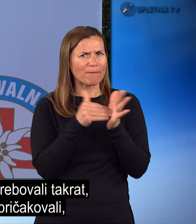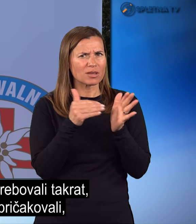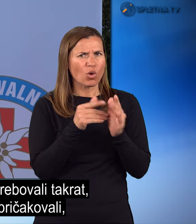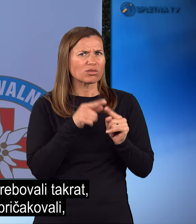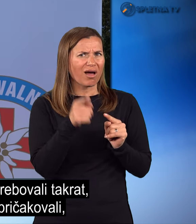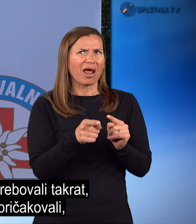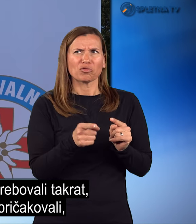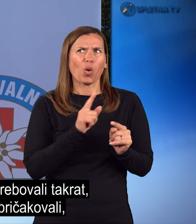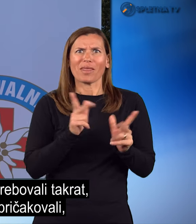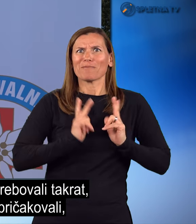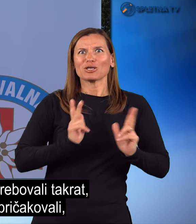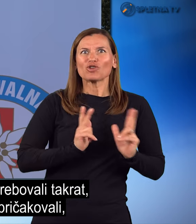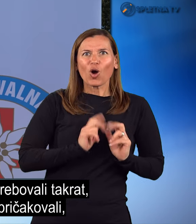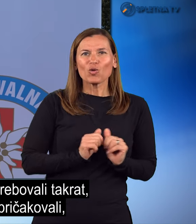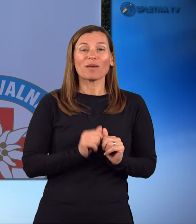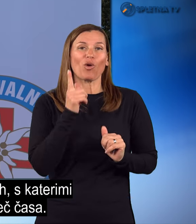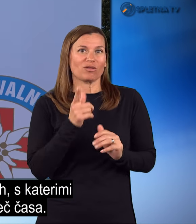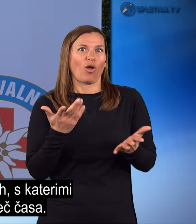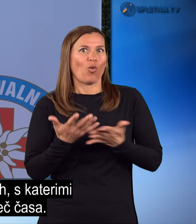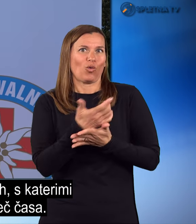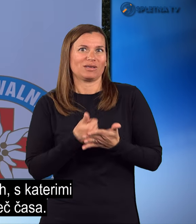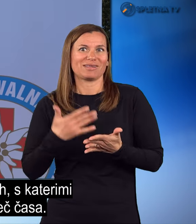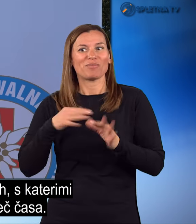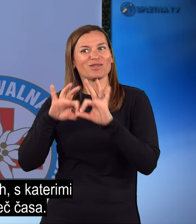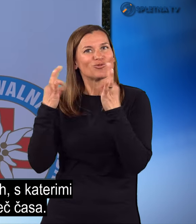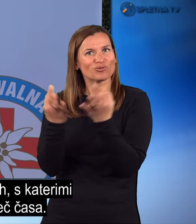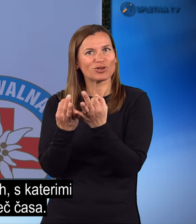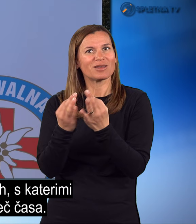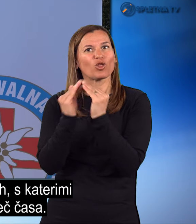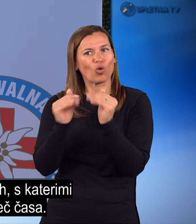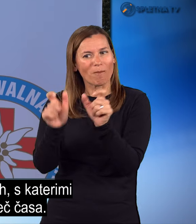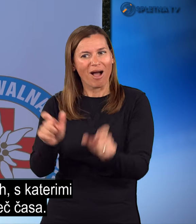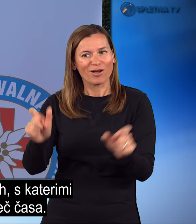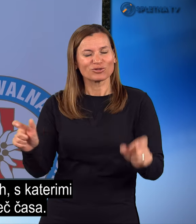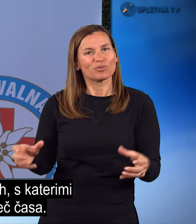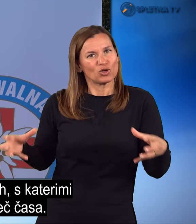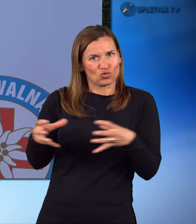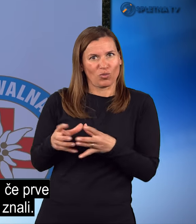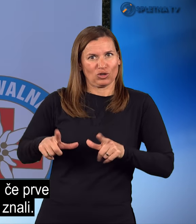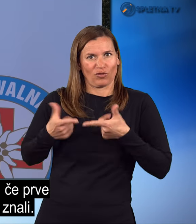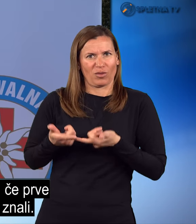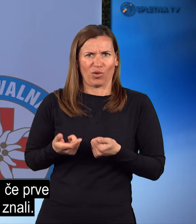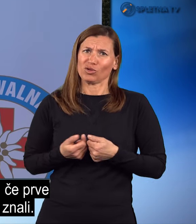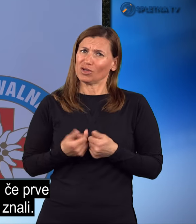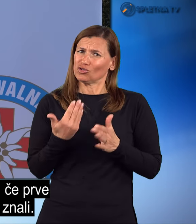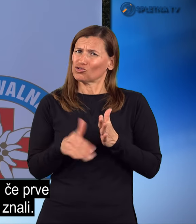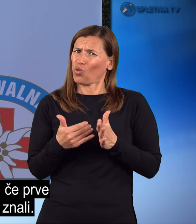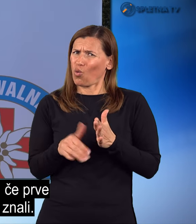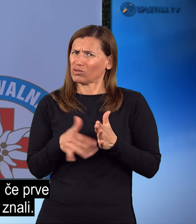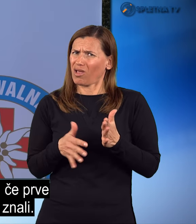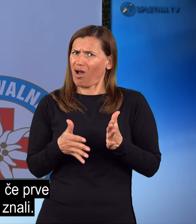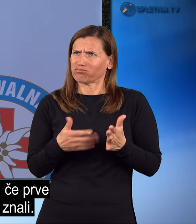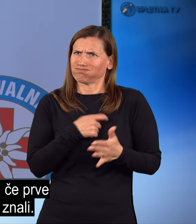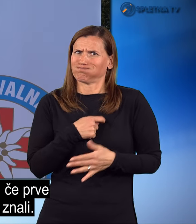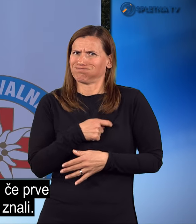ko si bomo najmanj mislili, pa pri svojih domačih, s katerimi preživimo skupaj največ časa. In bi bilo škoda, verjetno se